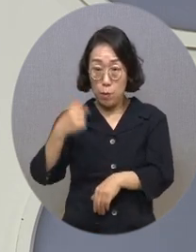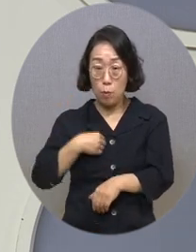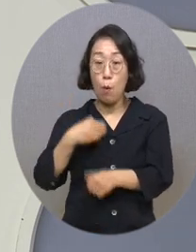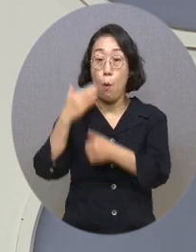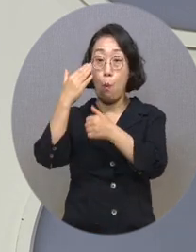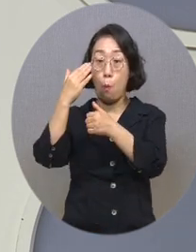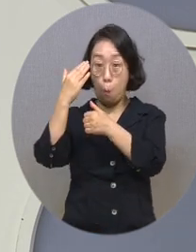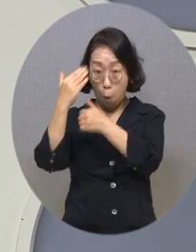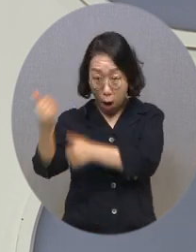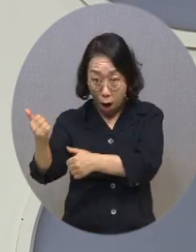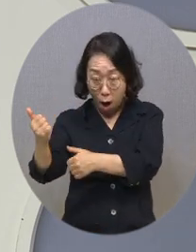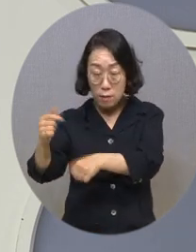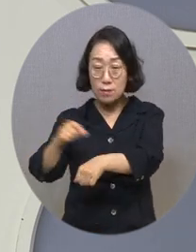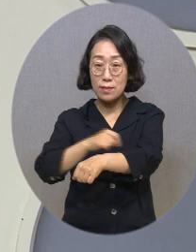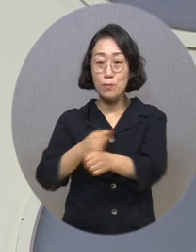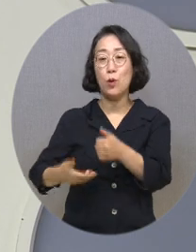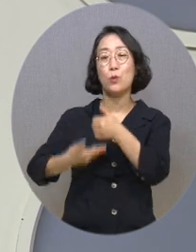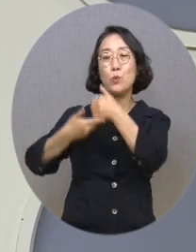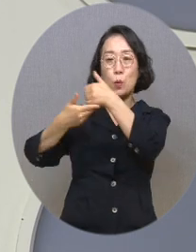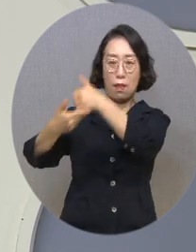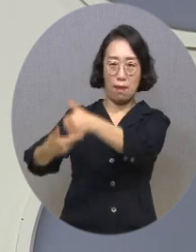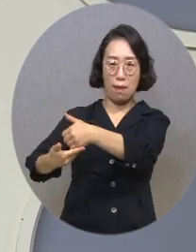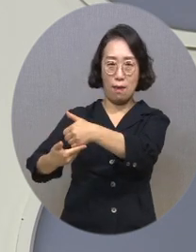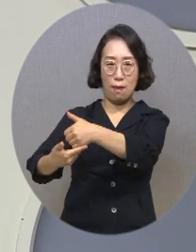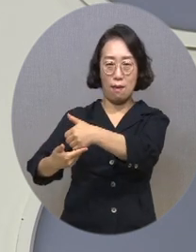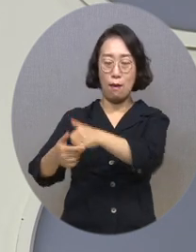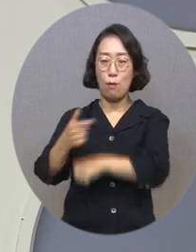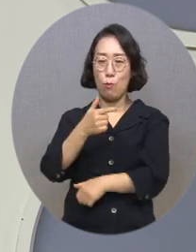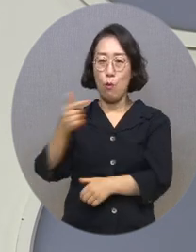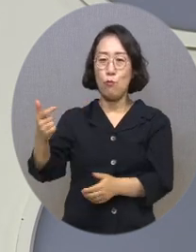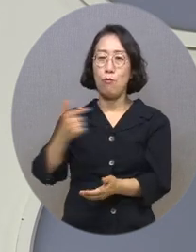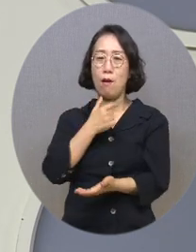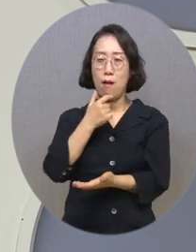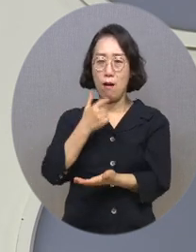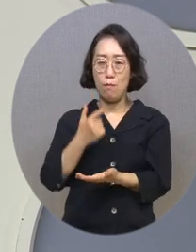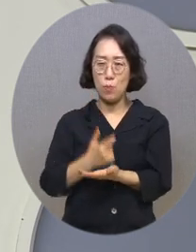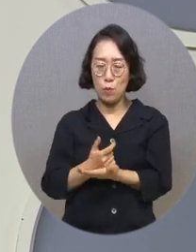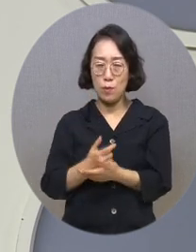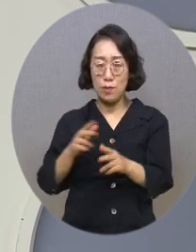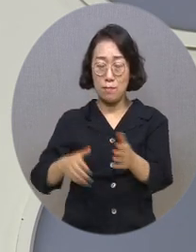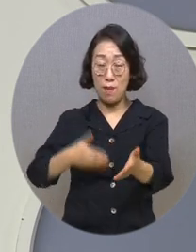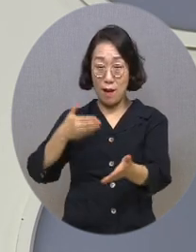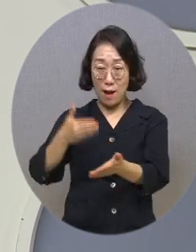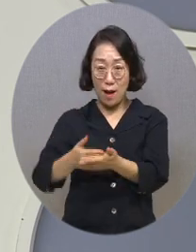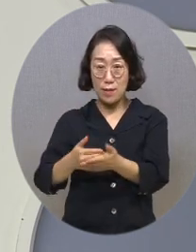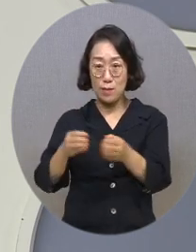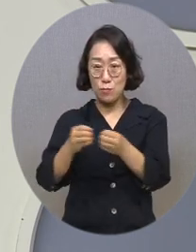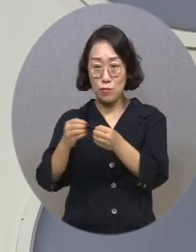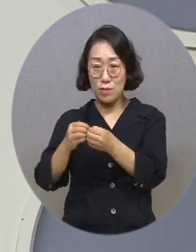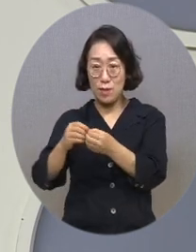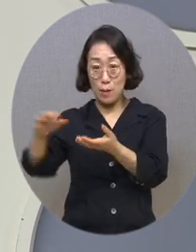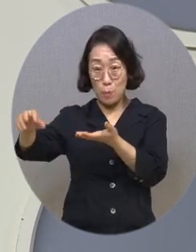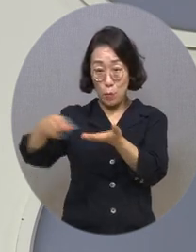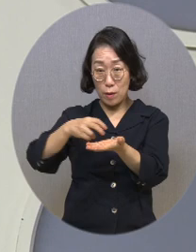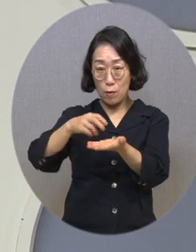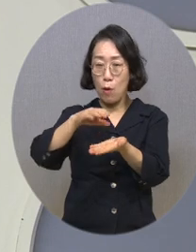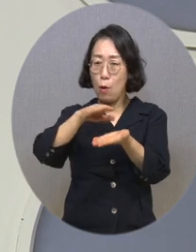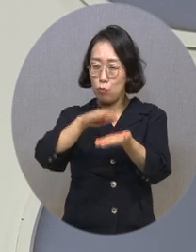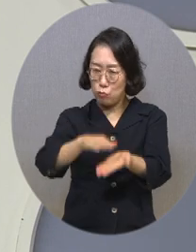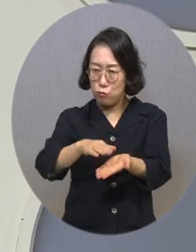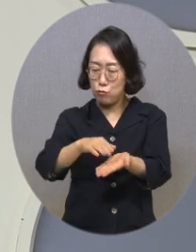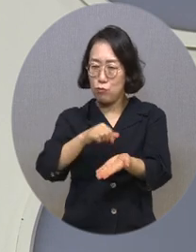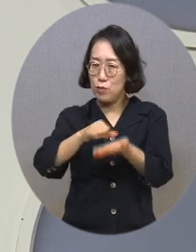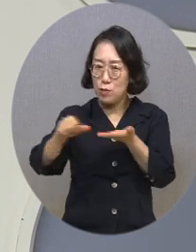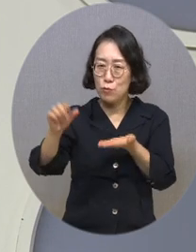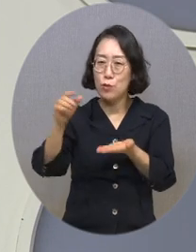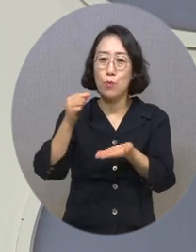이렇게 특별 초대를 했어요. 너무 감동을 받아서 제가 지금까지 그 메시지를 돌아가셨지만 갖고 있어서. 근데